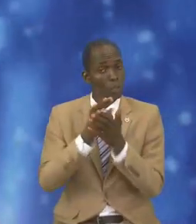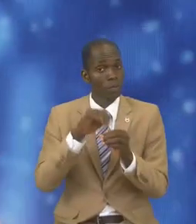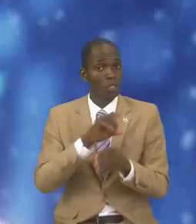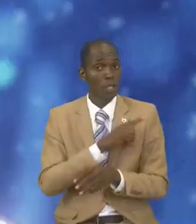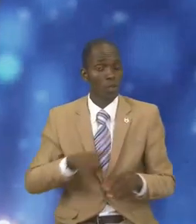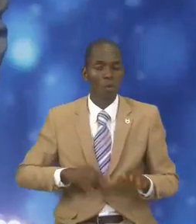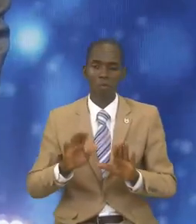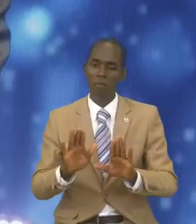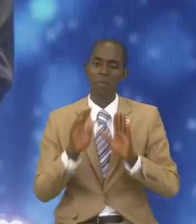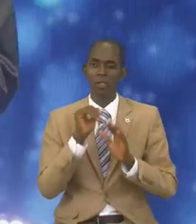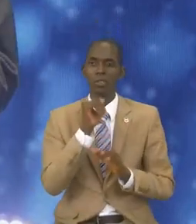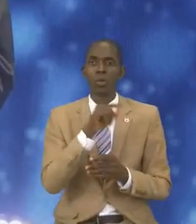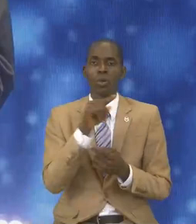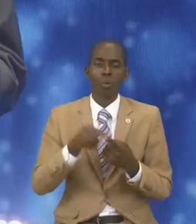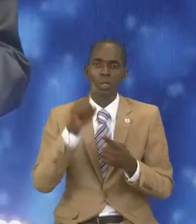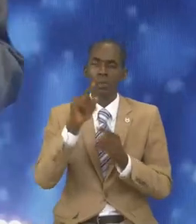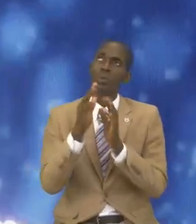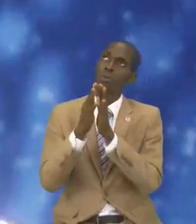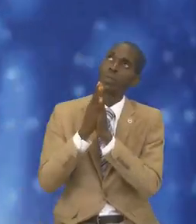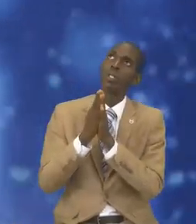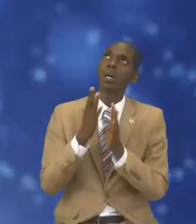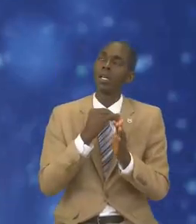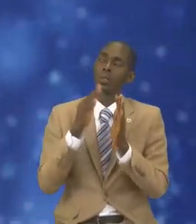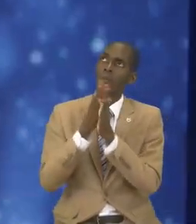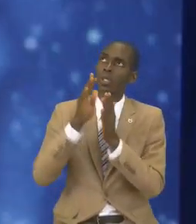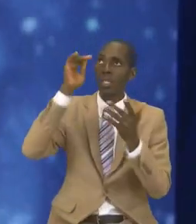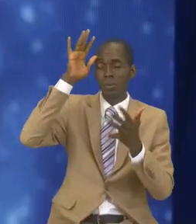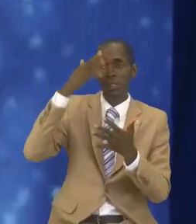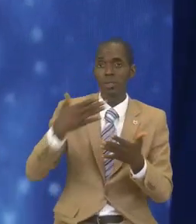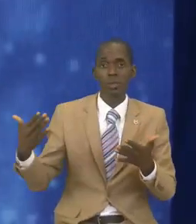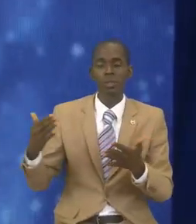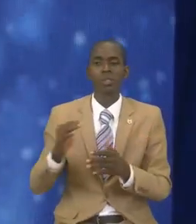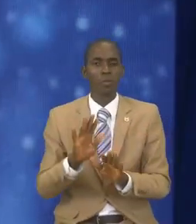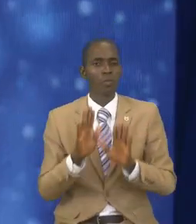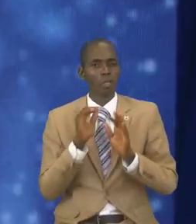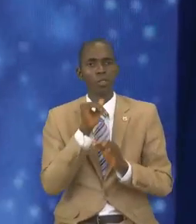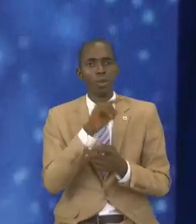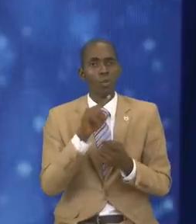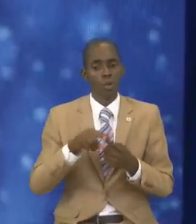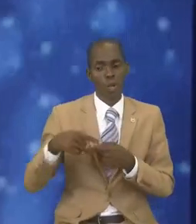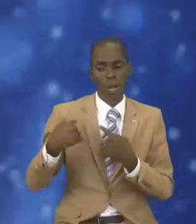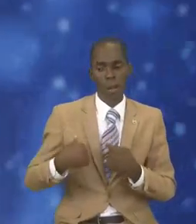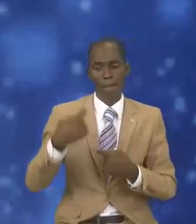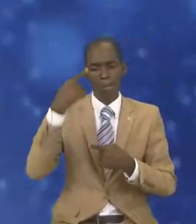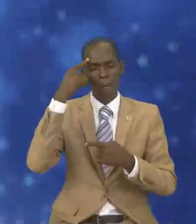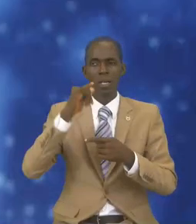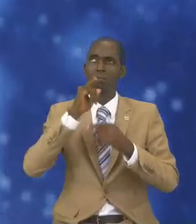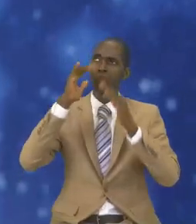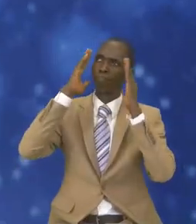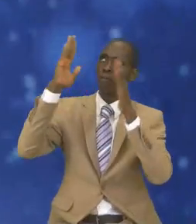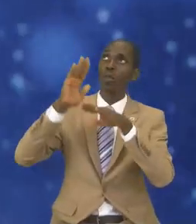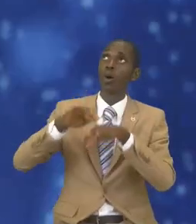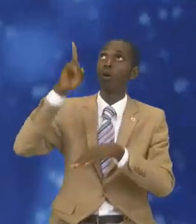quand tu pries Dieu avec une grande attente, ne crains rien. Quand ton cœur, ta pensée, tout est concentré sur Dieu, ne crains